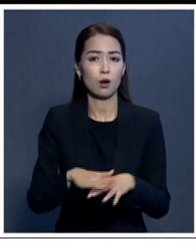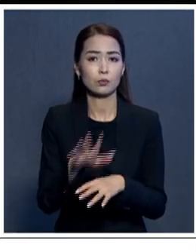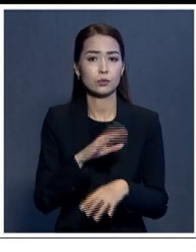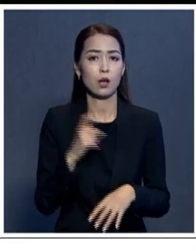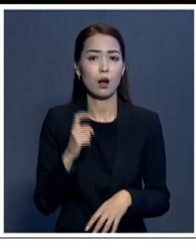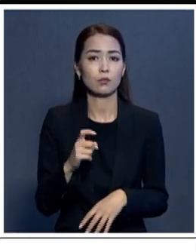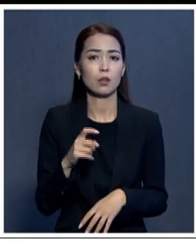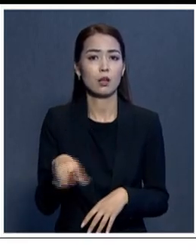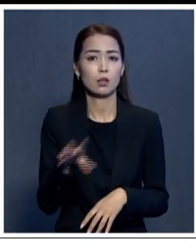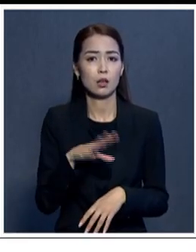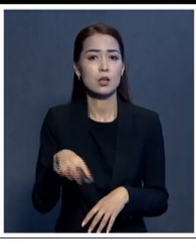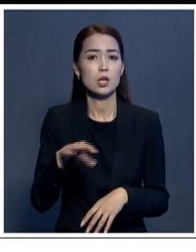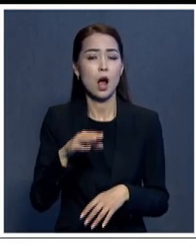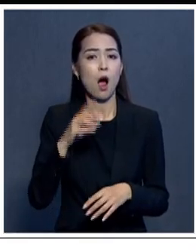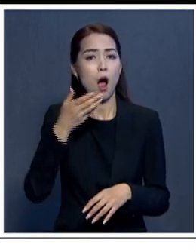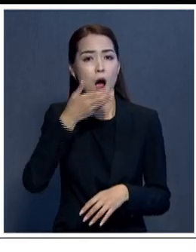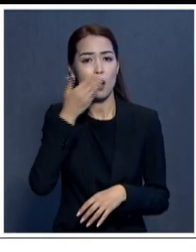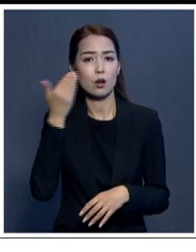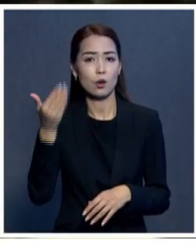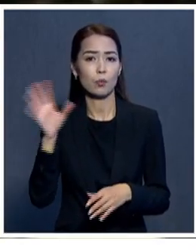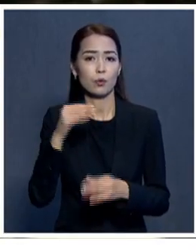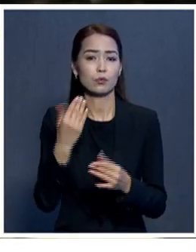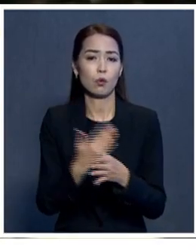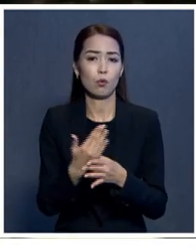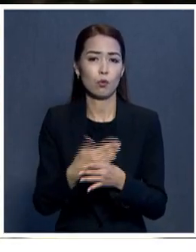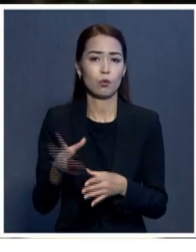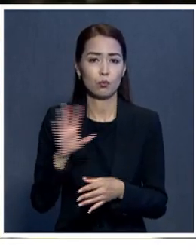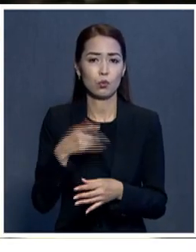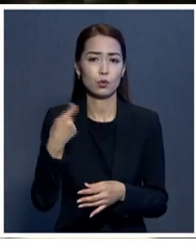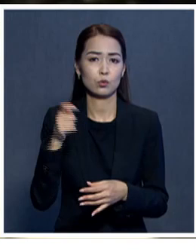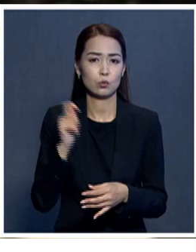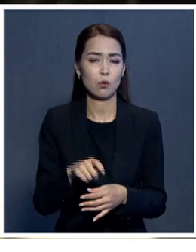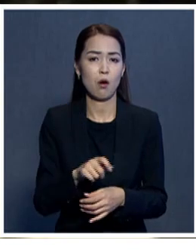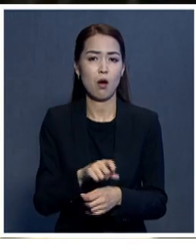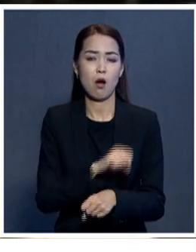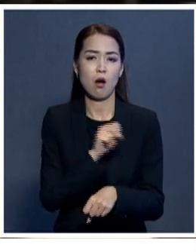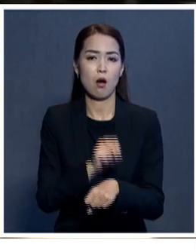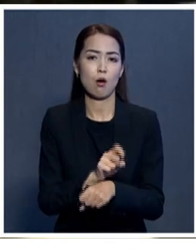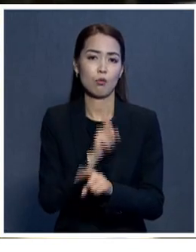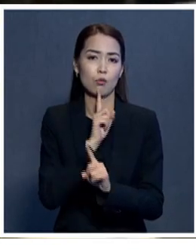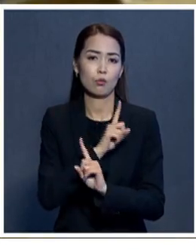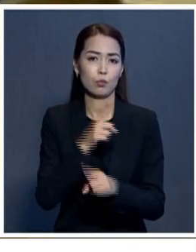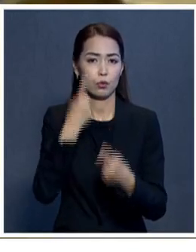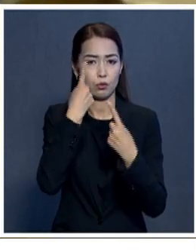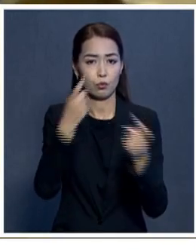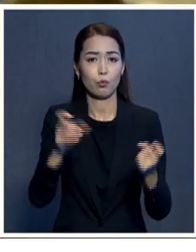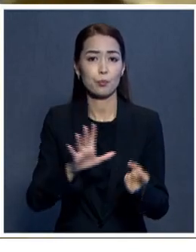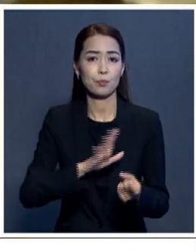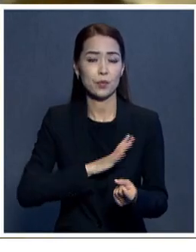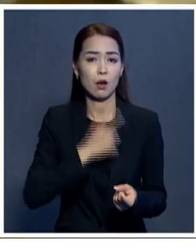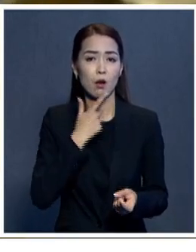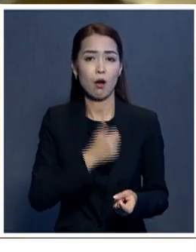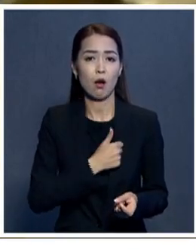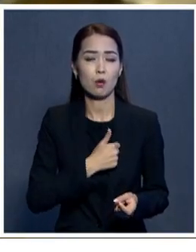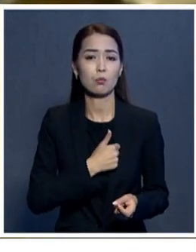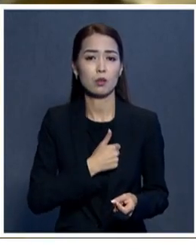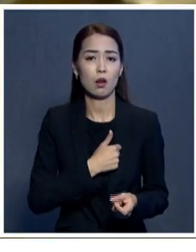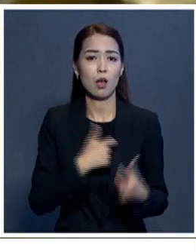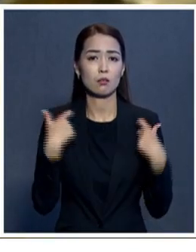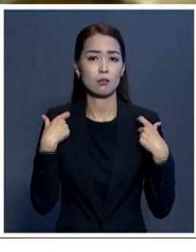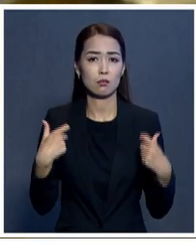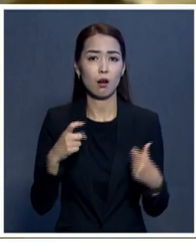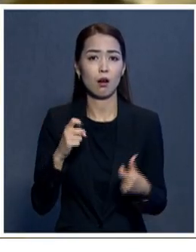мен Біріккен Араб әмірліктерінің көмегіне сүйеніп, соғысты тоқтатпайтынын ескертіп отыр. Армия генералы Хафтар өз